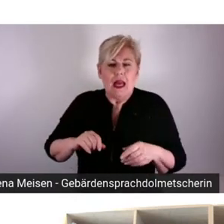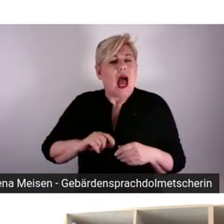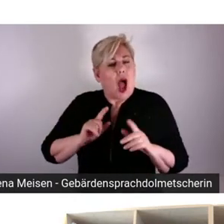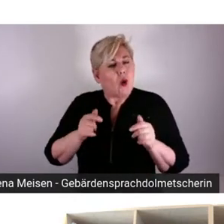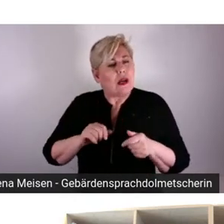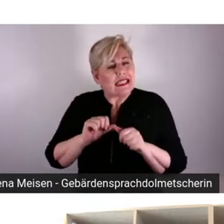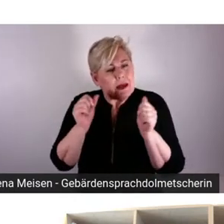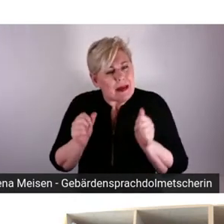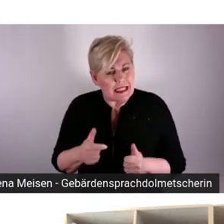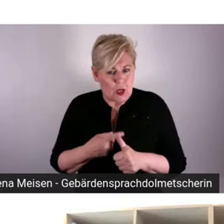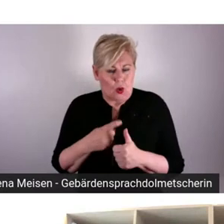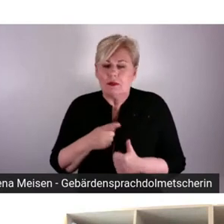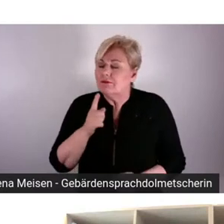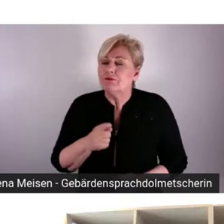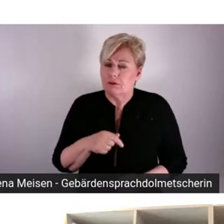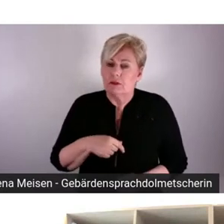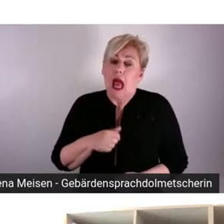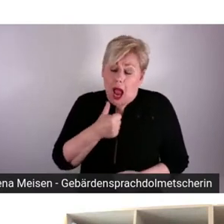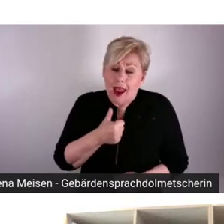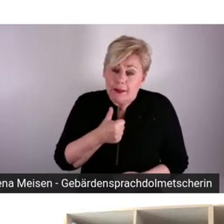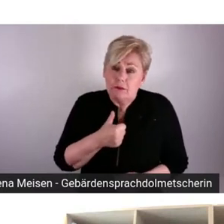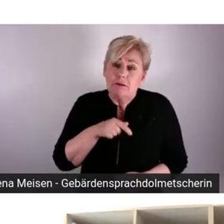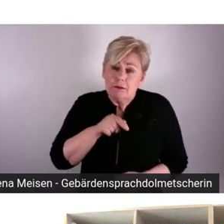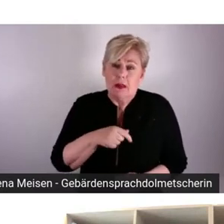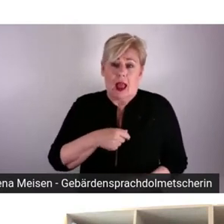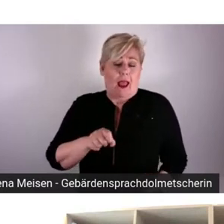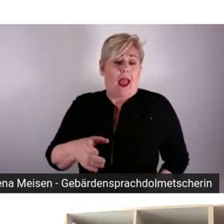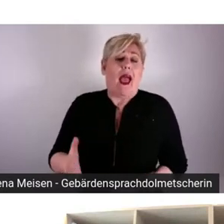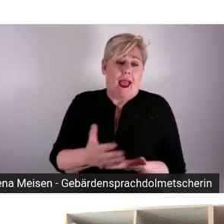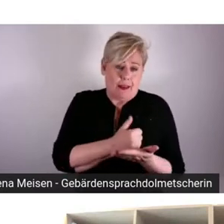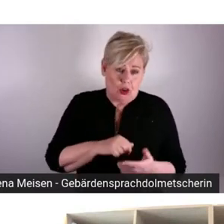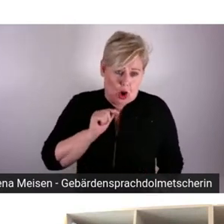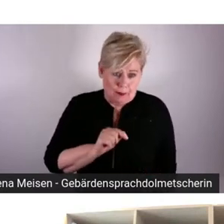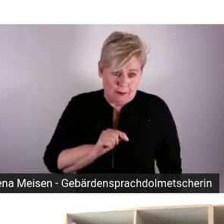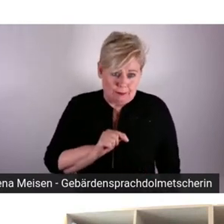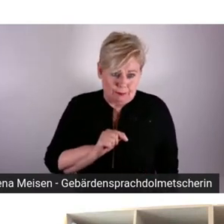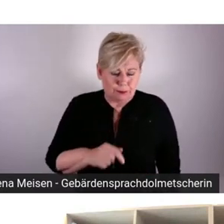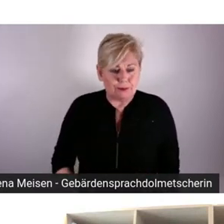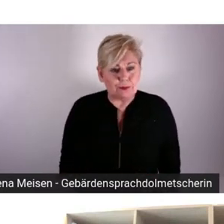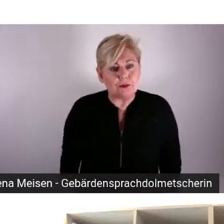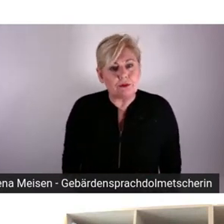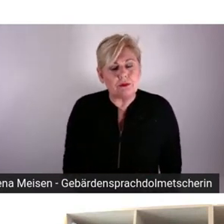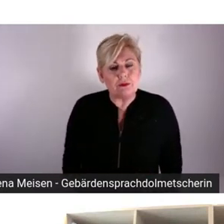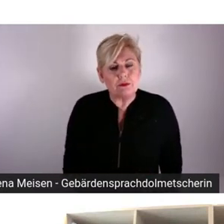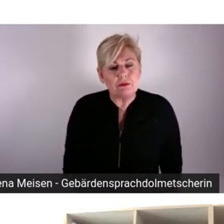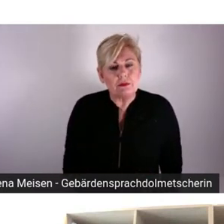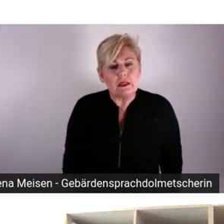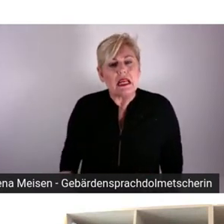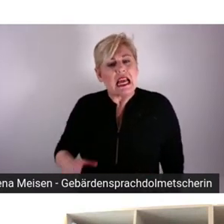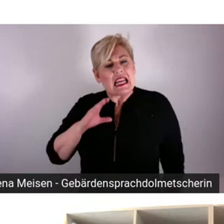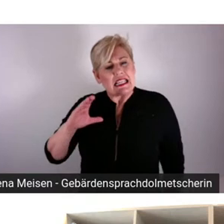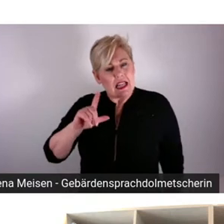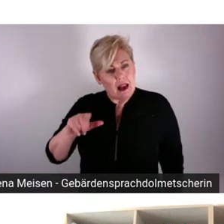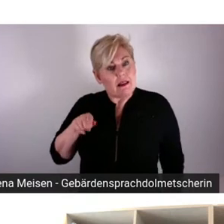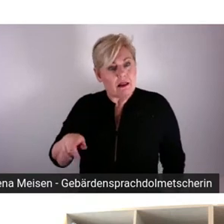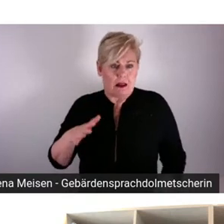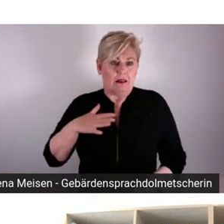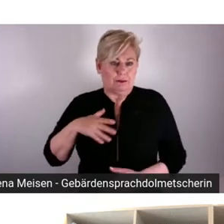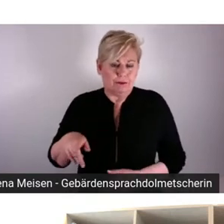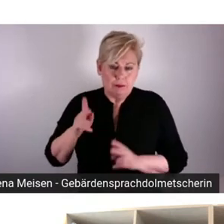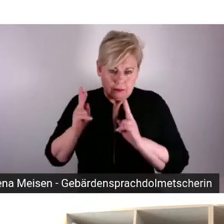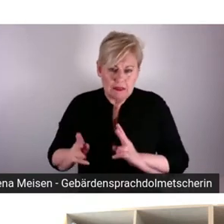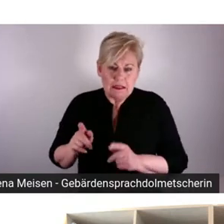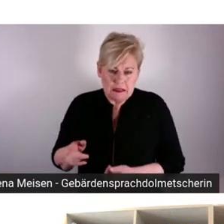das verfügbare Einkommen. Und das, was Christian Lindner zu Recht angesprochen hat, was, wie Sie wissen, ich auch immer